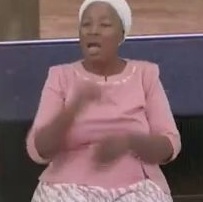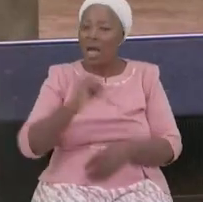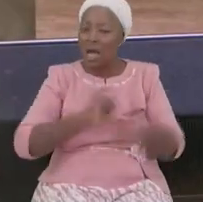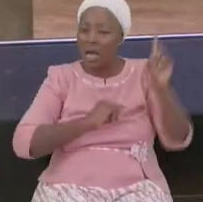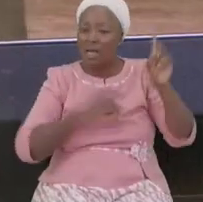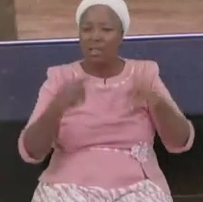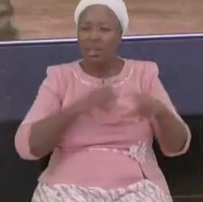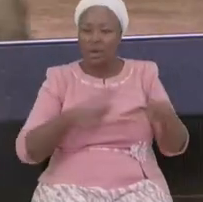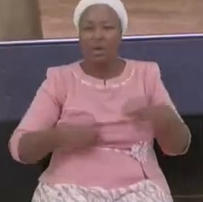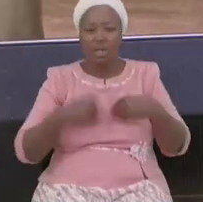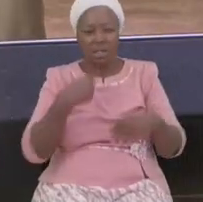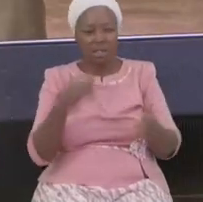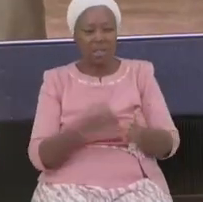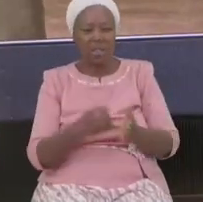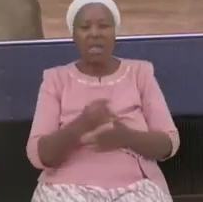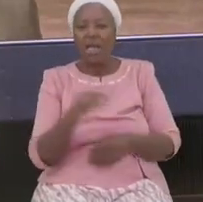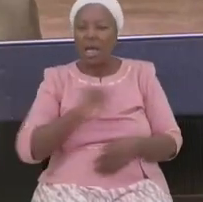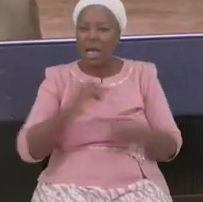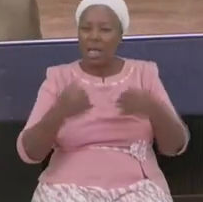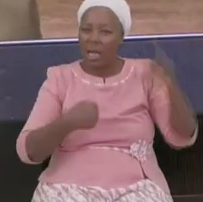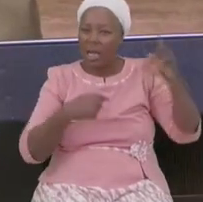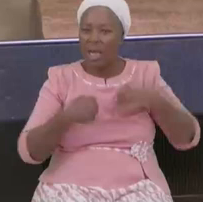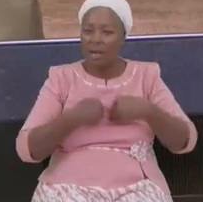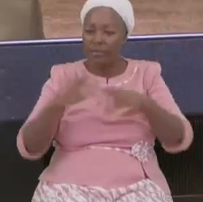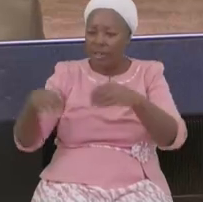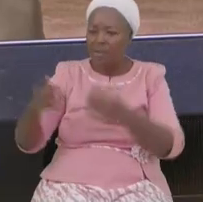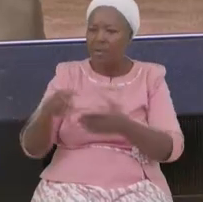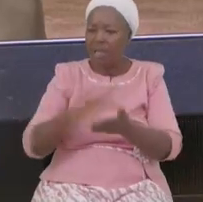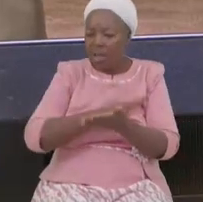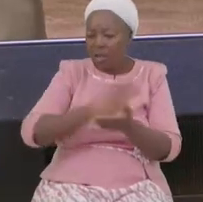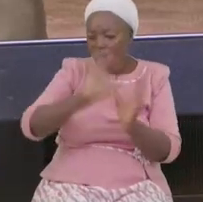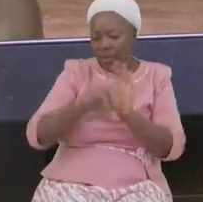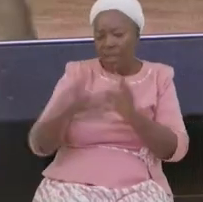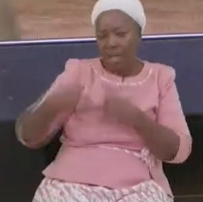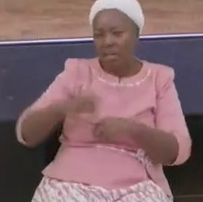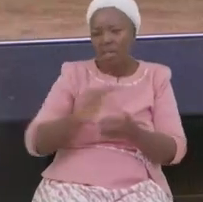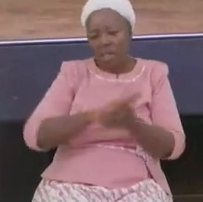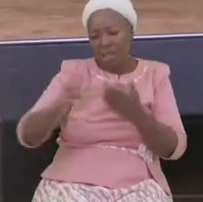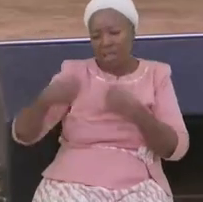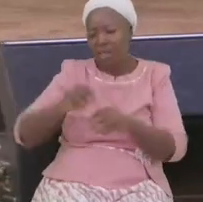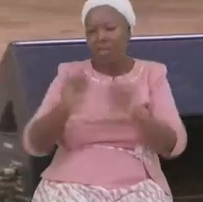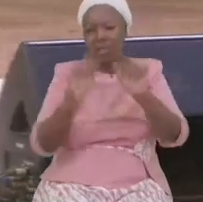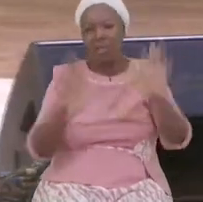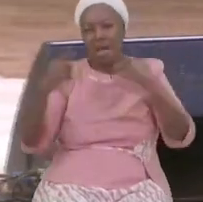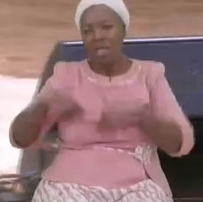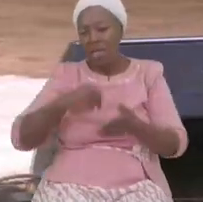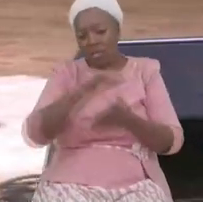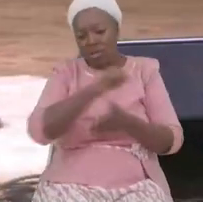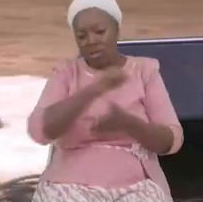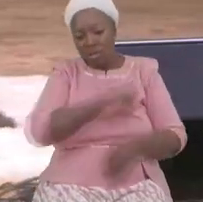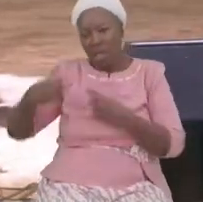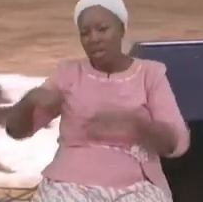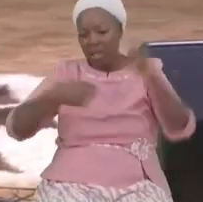parlé. Je donnerai un cœur converti, purifié, un cœur consacré. Un cœur circoncis. Moi,